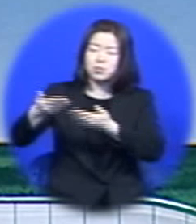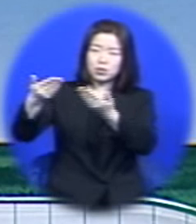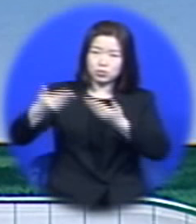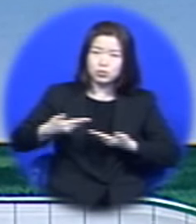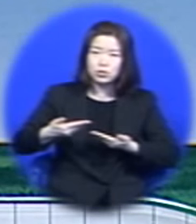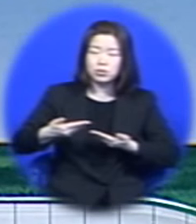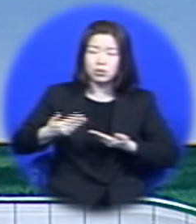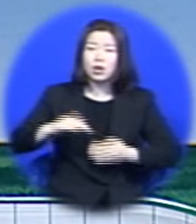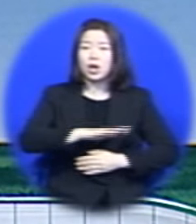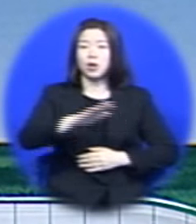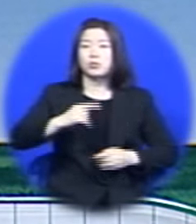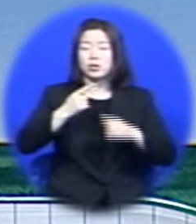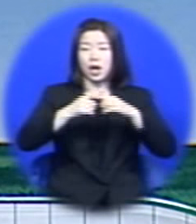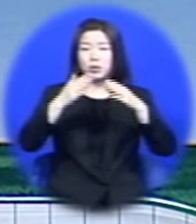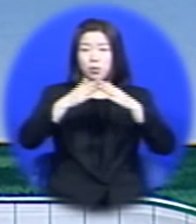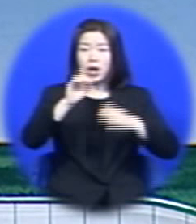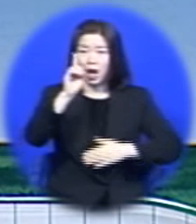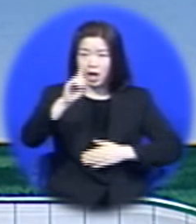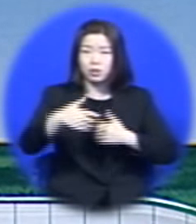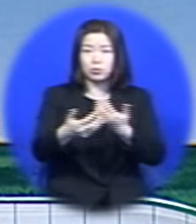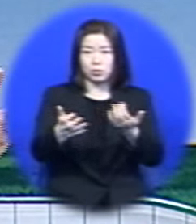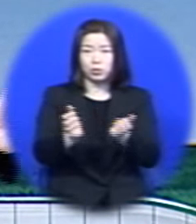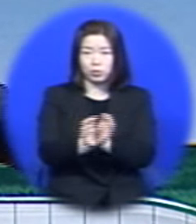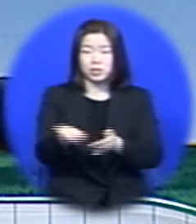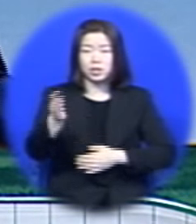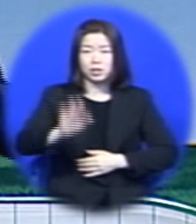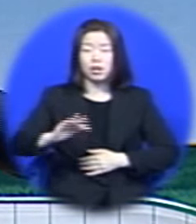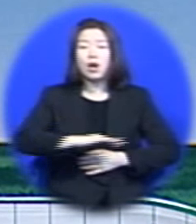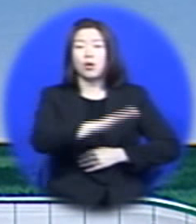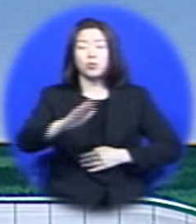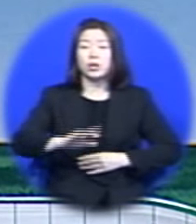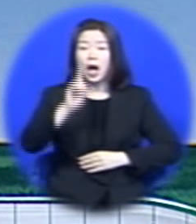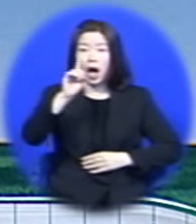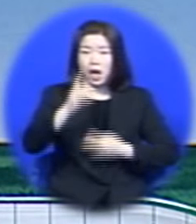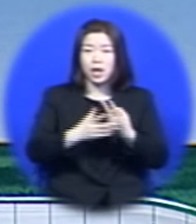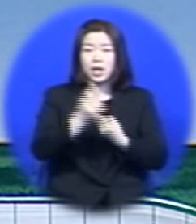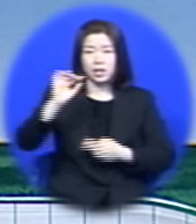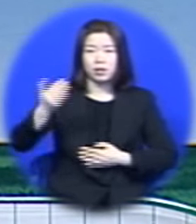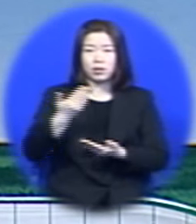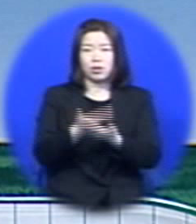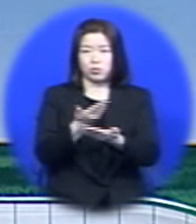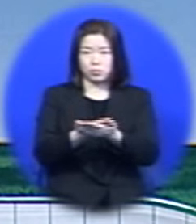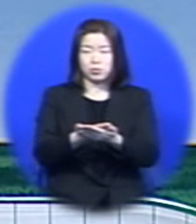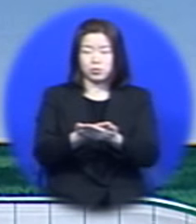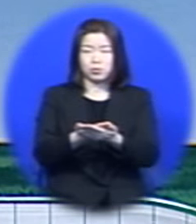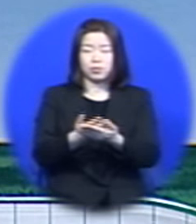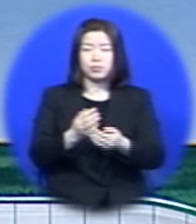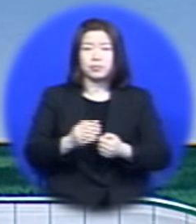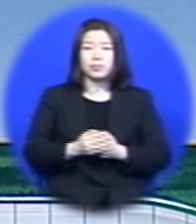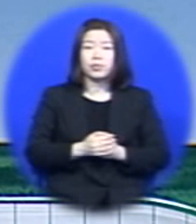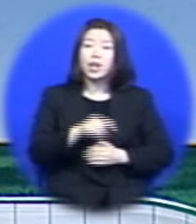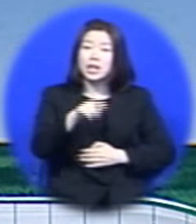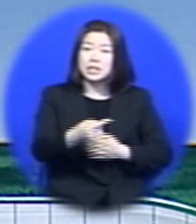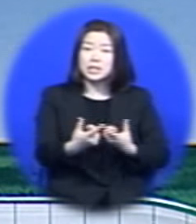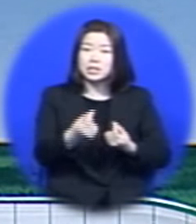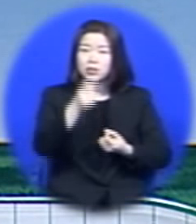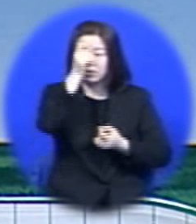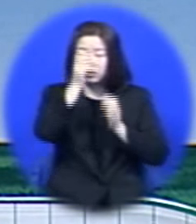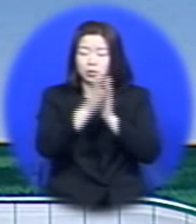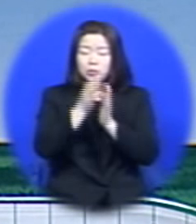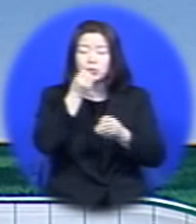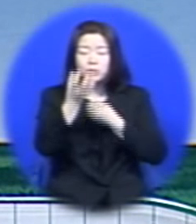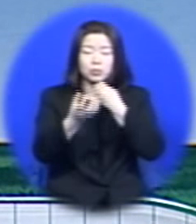우리가 한 교회 공동체인데 우리가 정말 하나가 되게 해주십시오. 그런 기도가